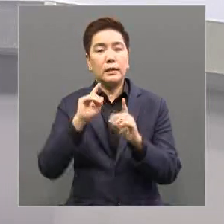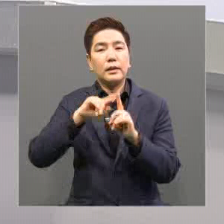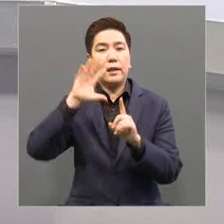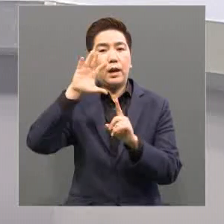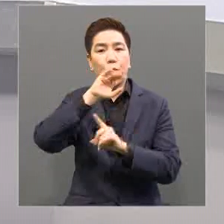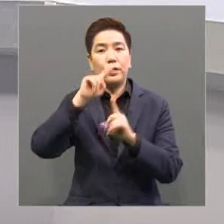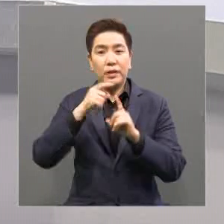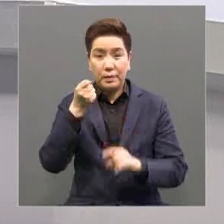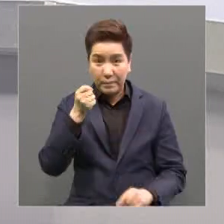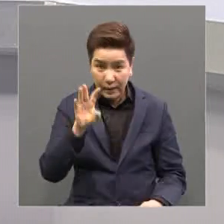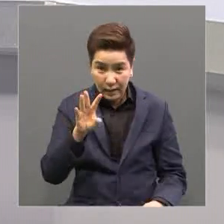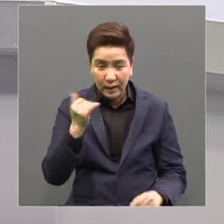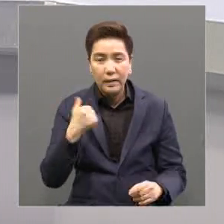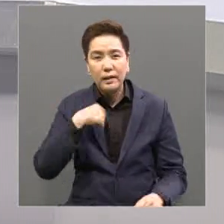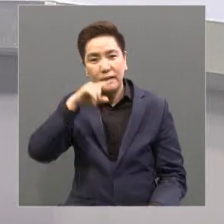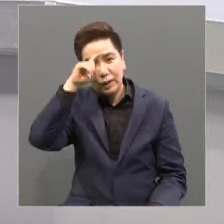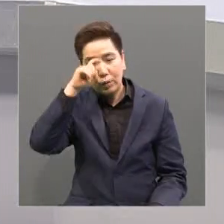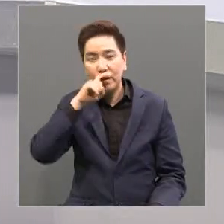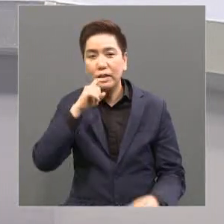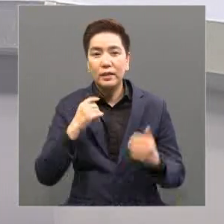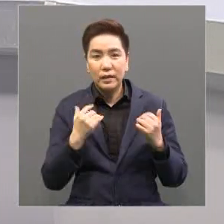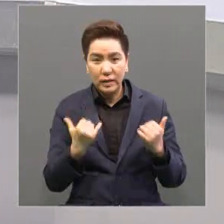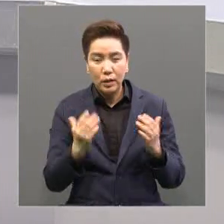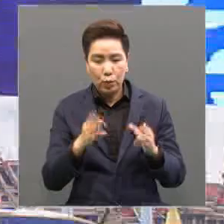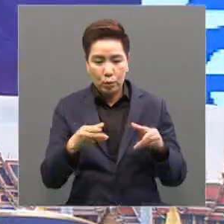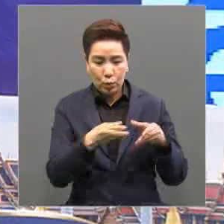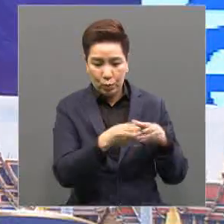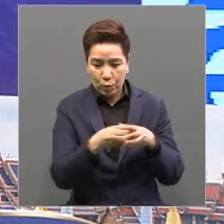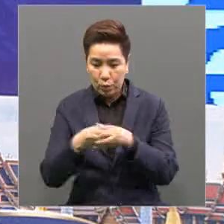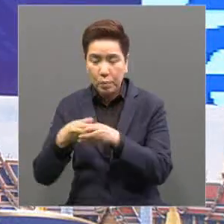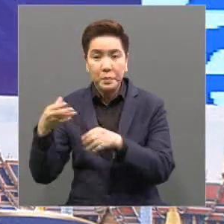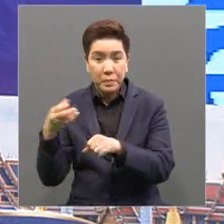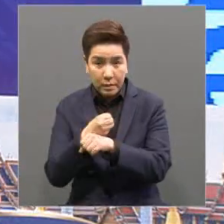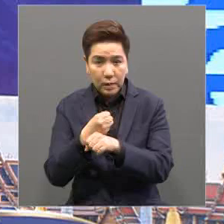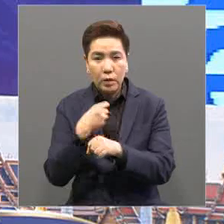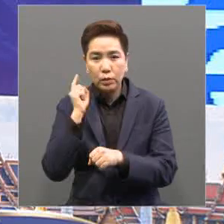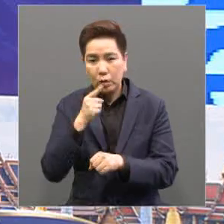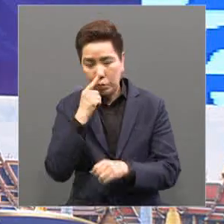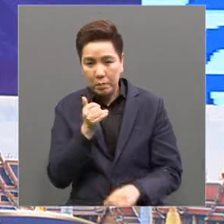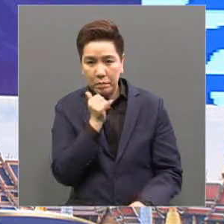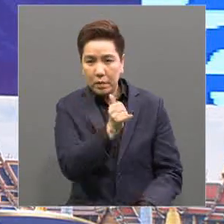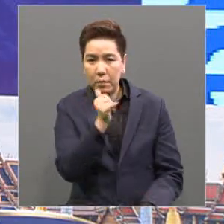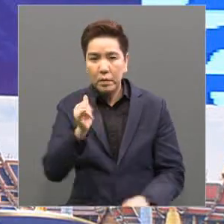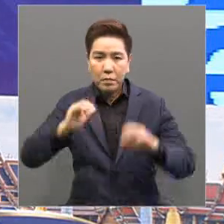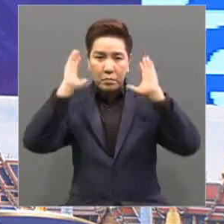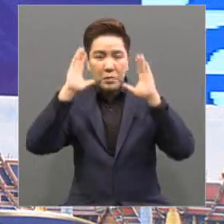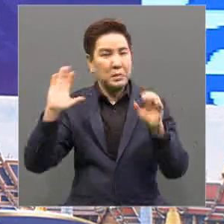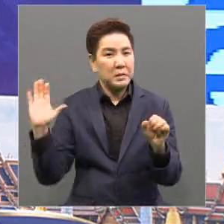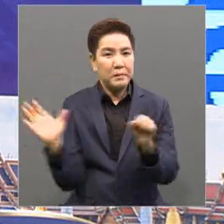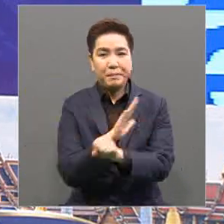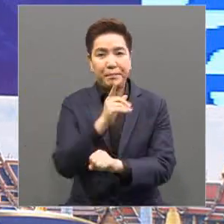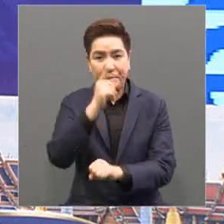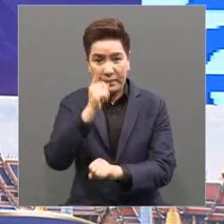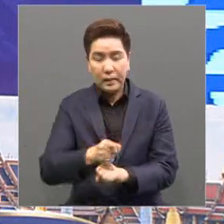ภาคมนะแต่ว่าช่วงสุดสัปดาห์เสาร์อาทิตย์แบบนี้ครับบรรดาพรรคการเมืองต่างๆเรียกว่าเร่งลงพื้นที่หาเสียงกันอย่างเข้มข้นเลยทีเ